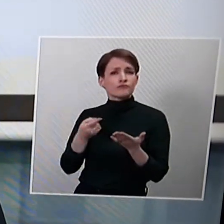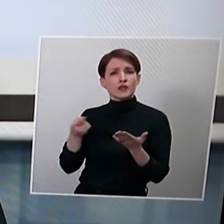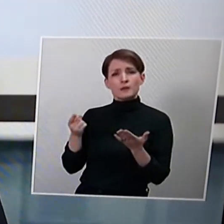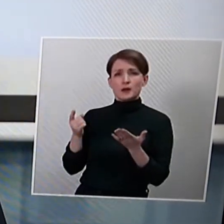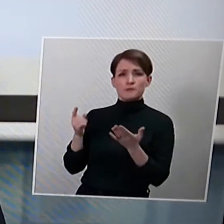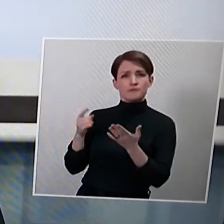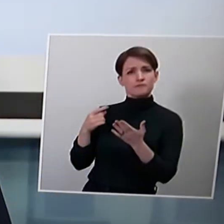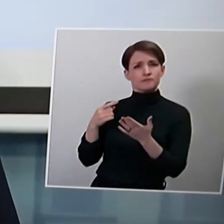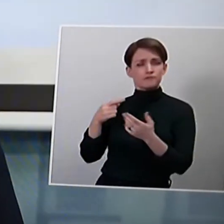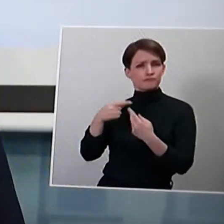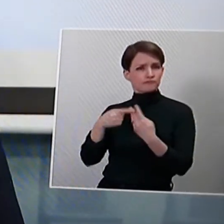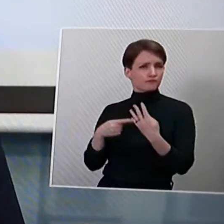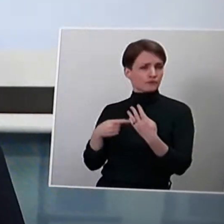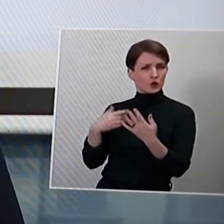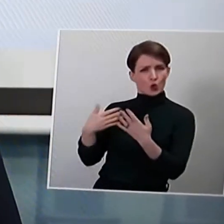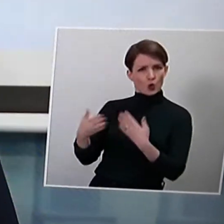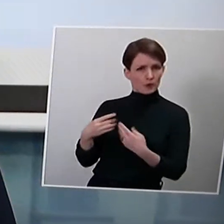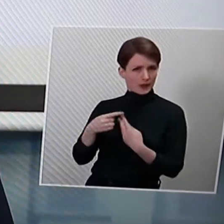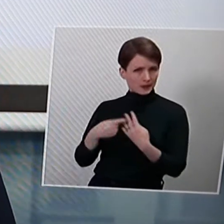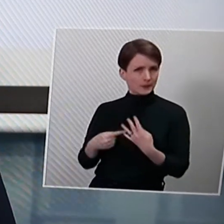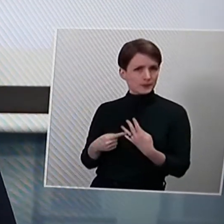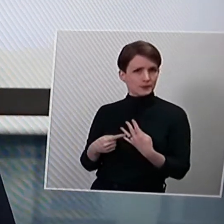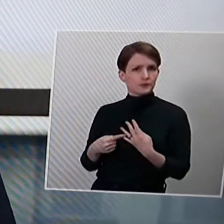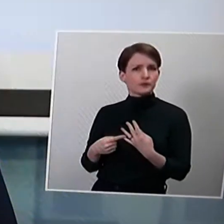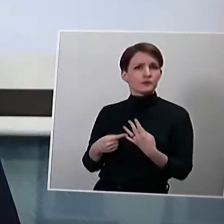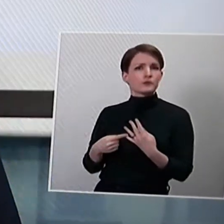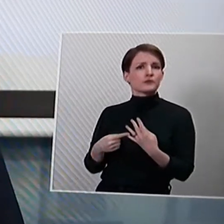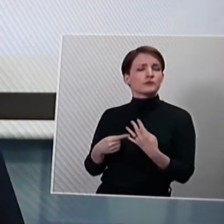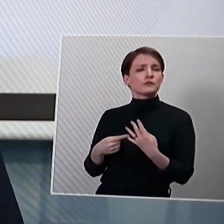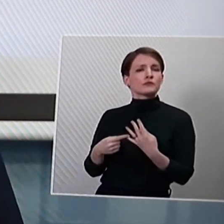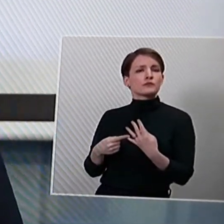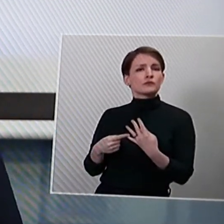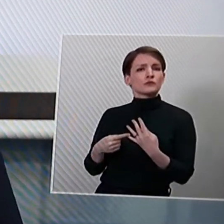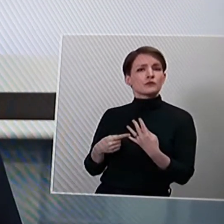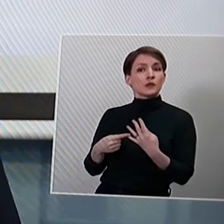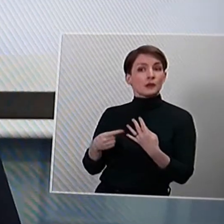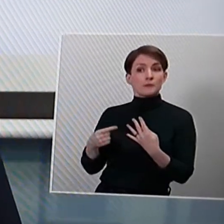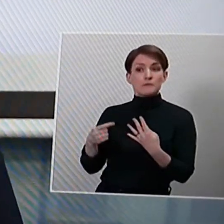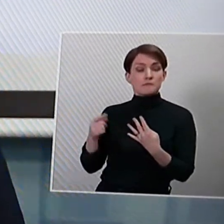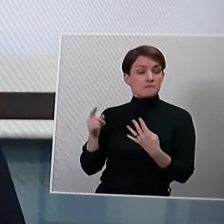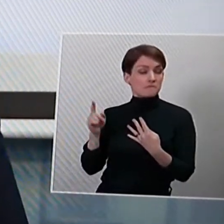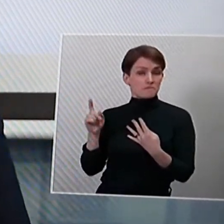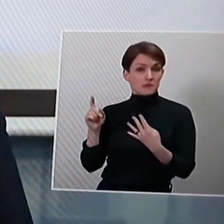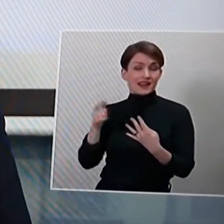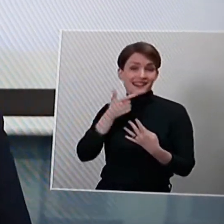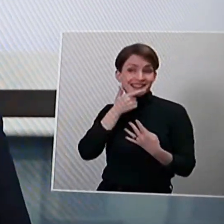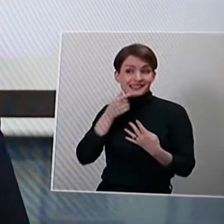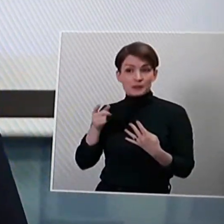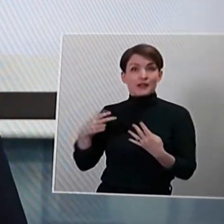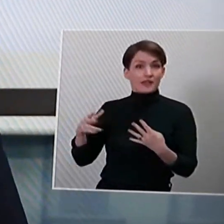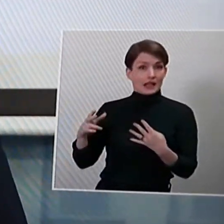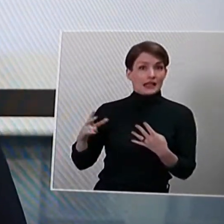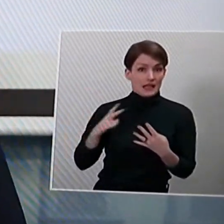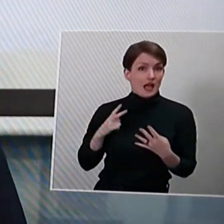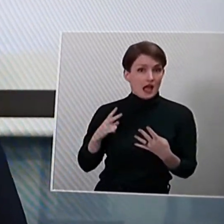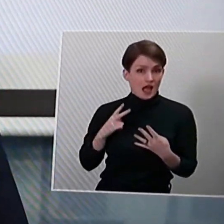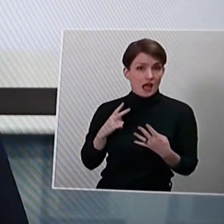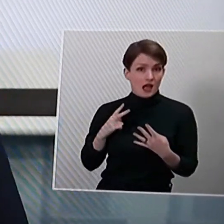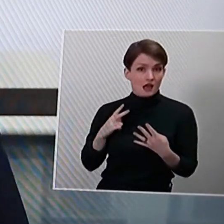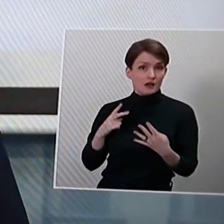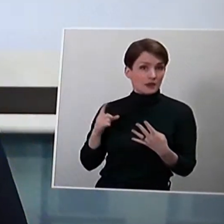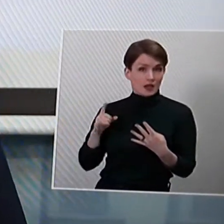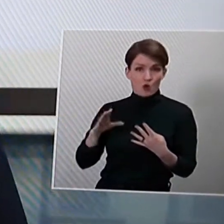toimiin, jossa sitten pystyttäisiin puuttumaan niihin jäljelle jääviin riskeihin, jotka tällä hetkellä